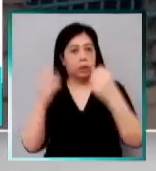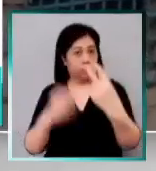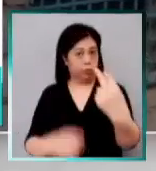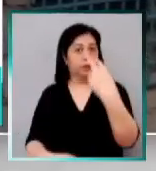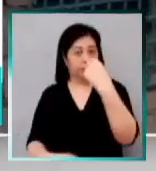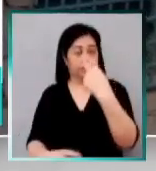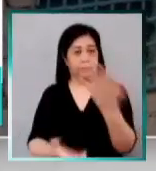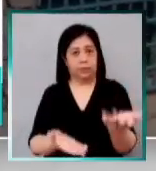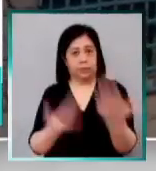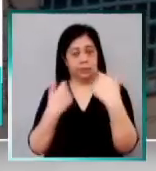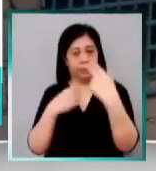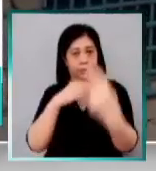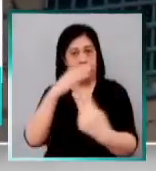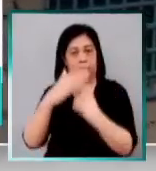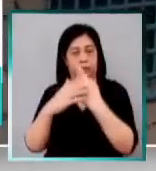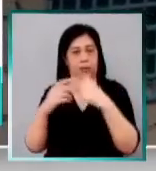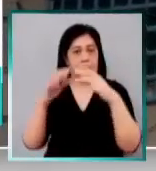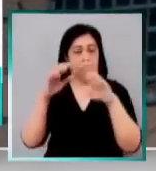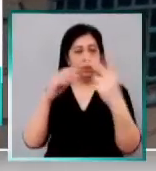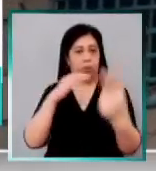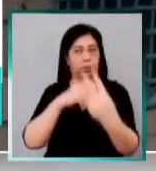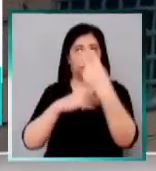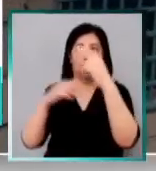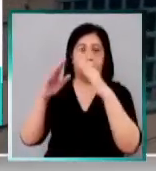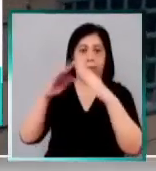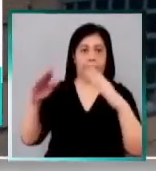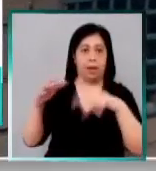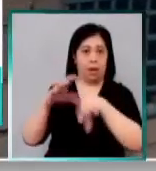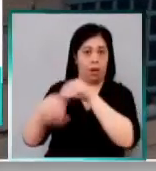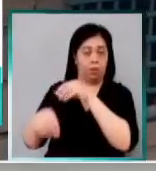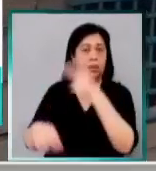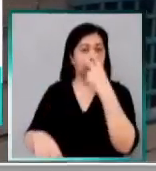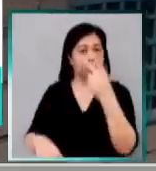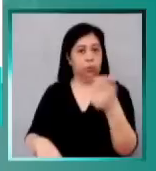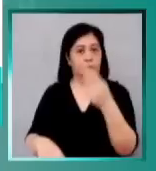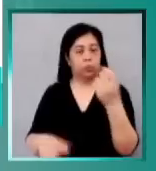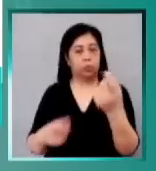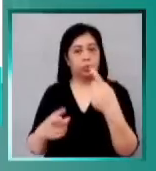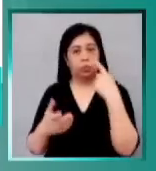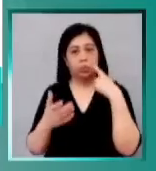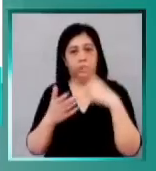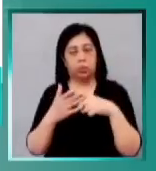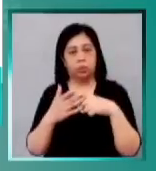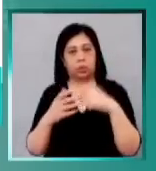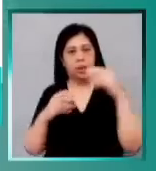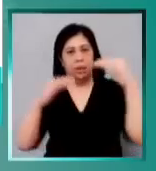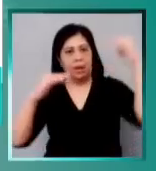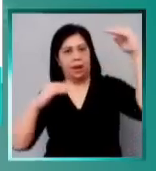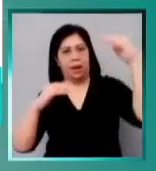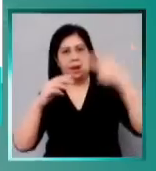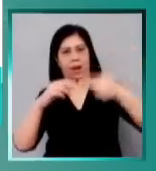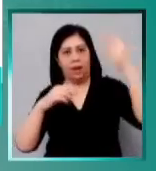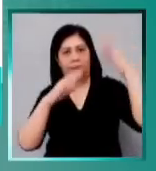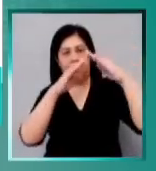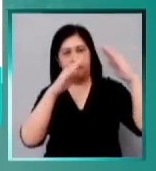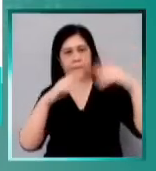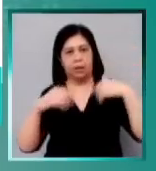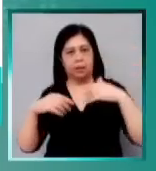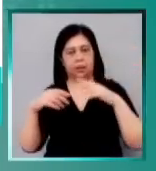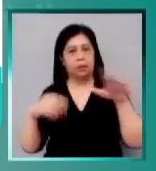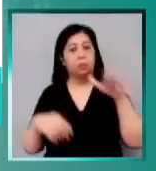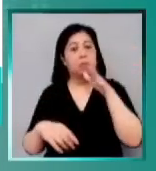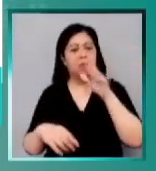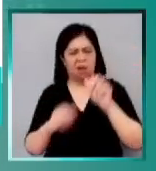nandito po kayo sa labas, sa may bahay ko, papunta po sa gate nila, mataas po yun. Mm-hmm. Lugog yung nanay niya doon, paano